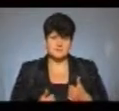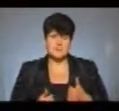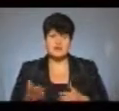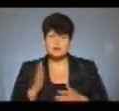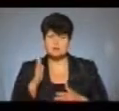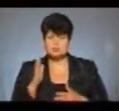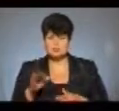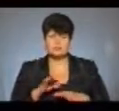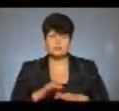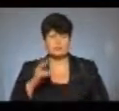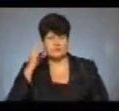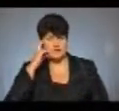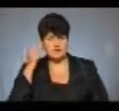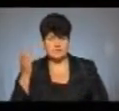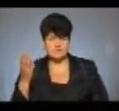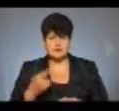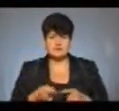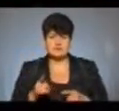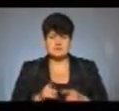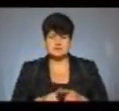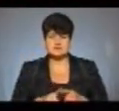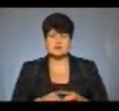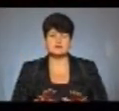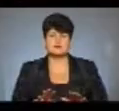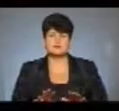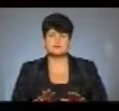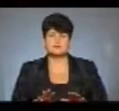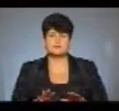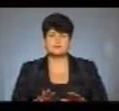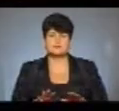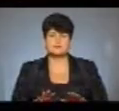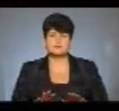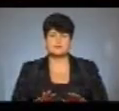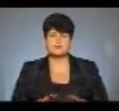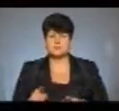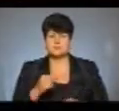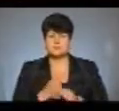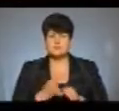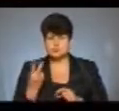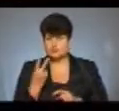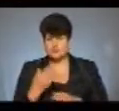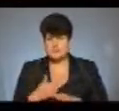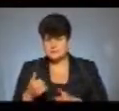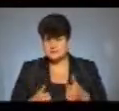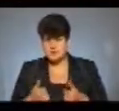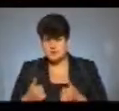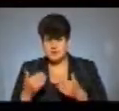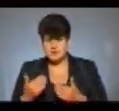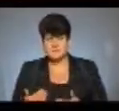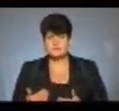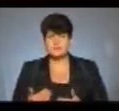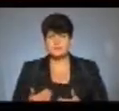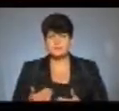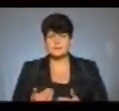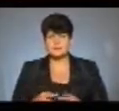які відбудуться у Києві. Це у нас навчальна башня. На ній ми відпрацьовуємо другий етап змагань Firefighter Combat Challenge,